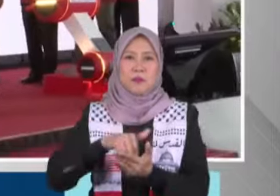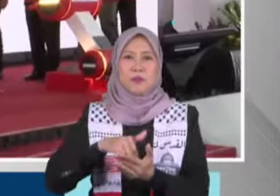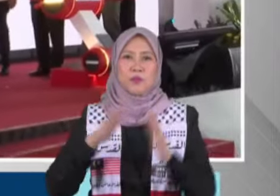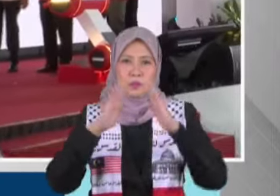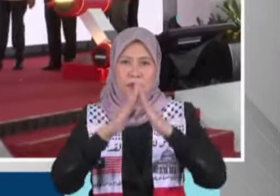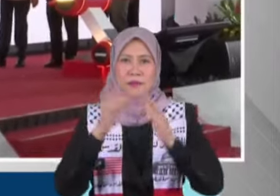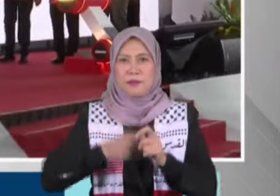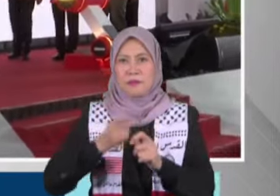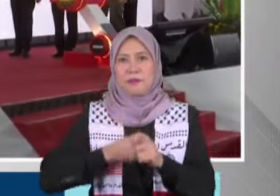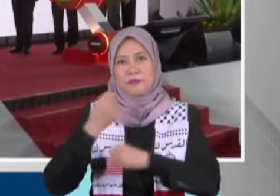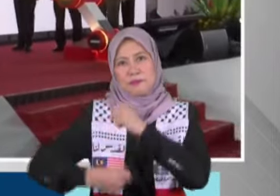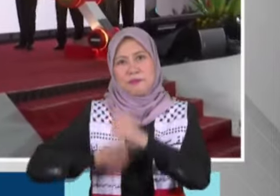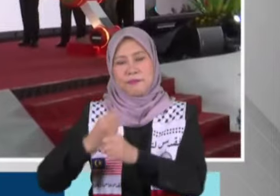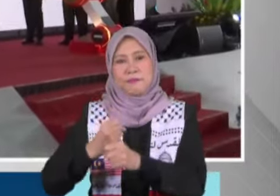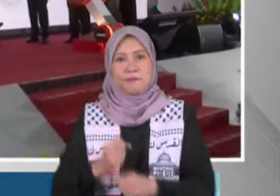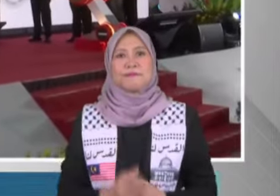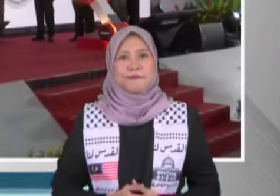unit setiap tahun.